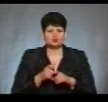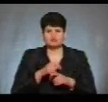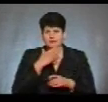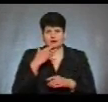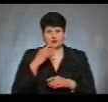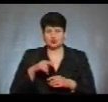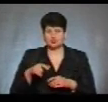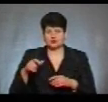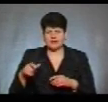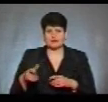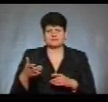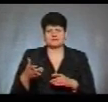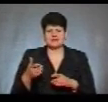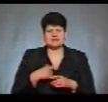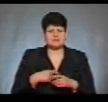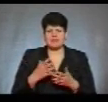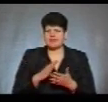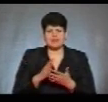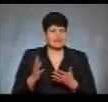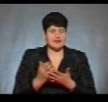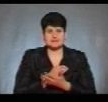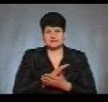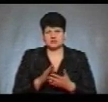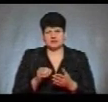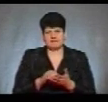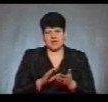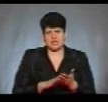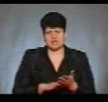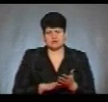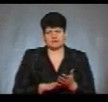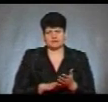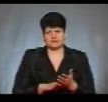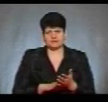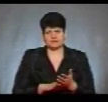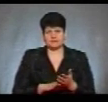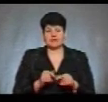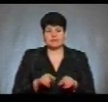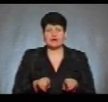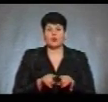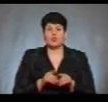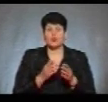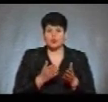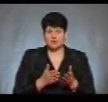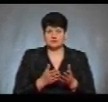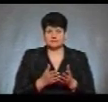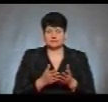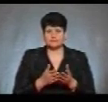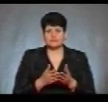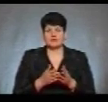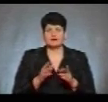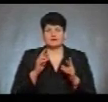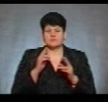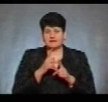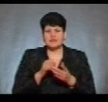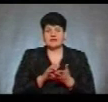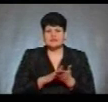людей, які себе не знайшли в реєстрі. Також недосконалість реєстру приводить